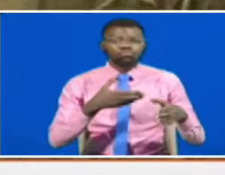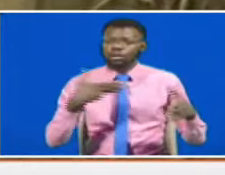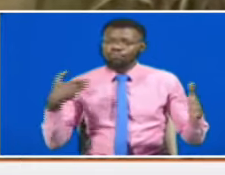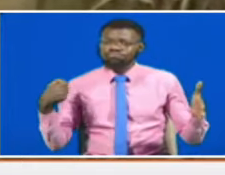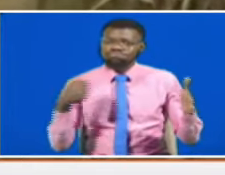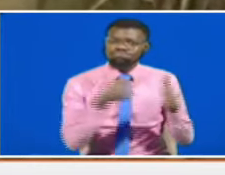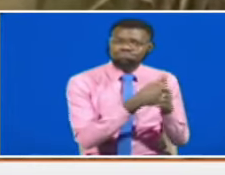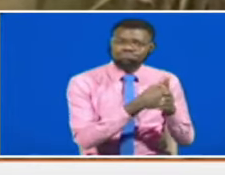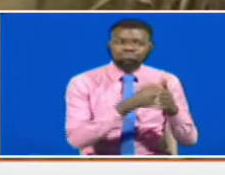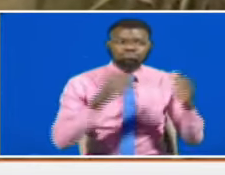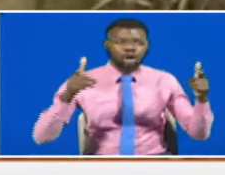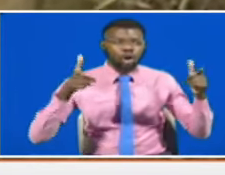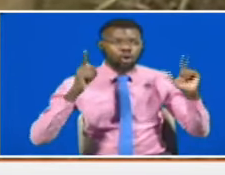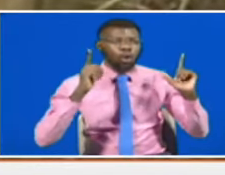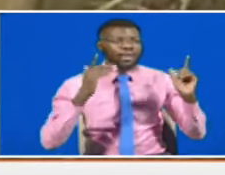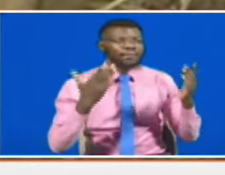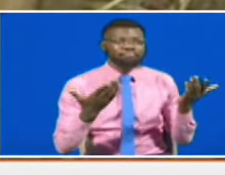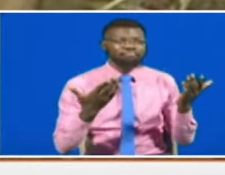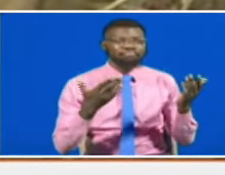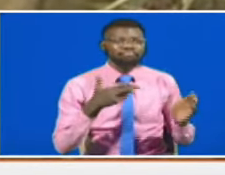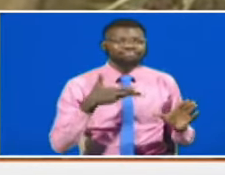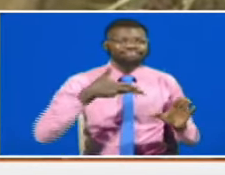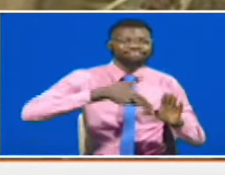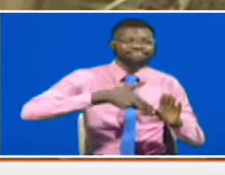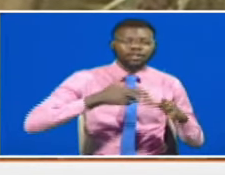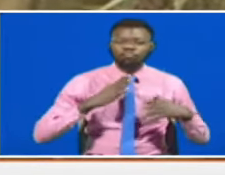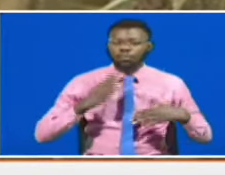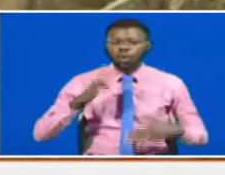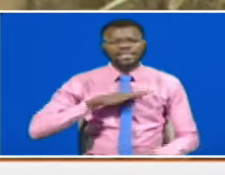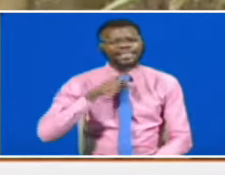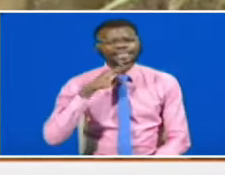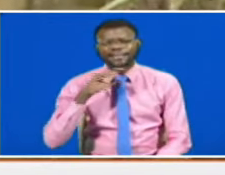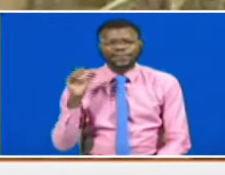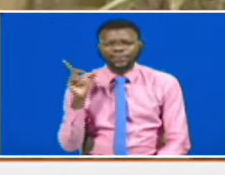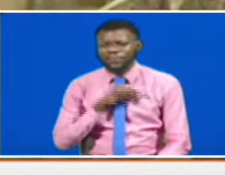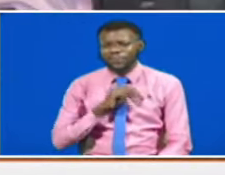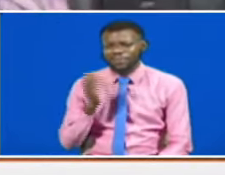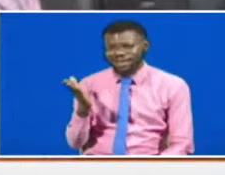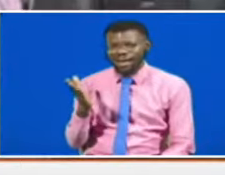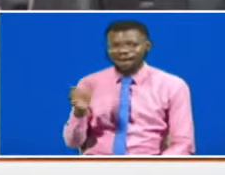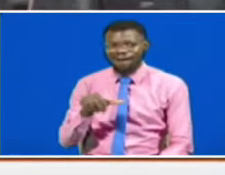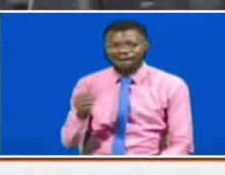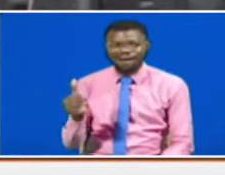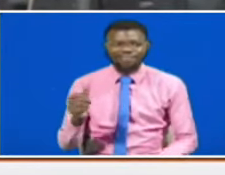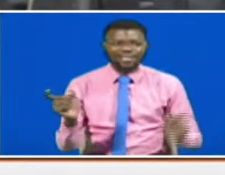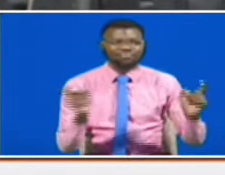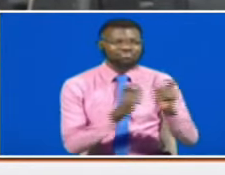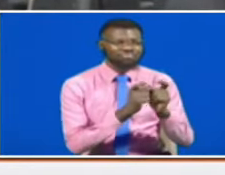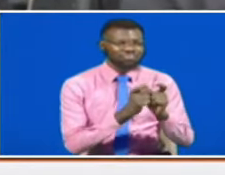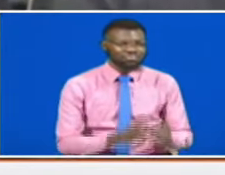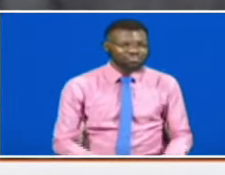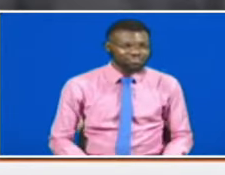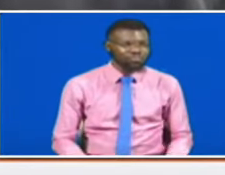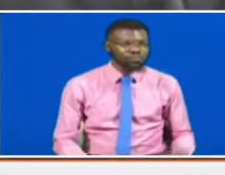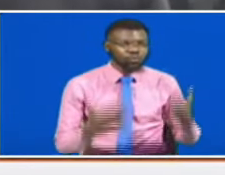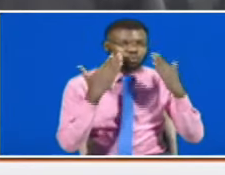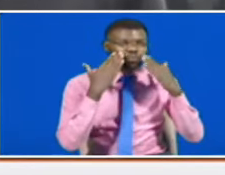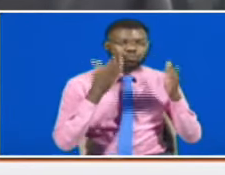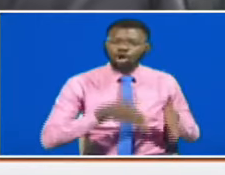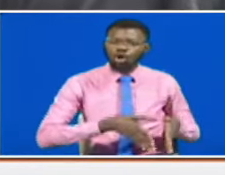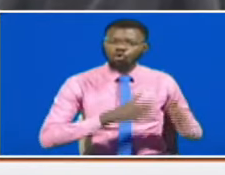mafuta, matokeo yake maafa na majeruhi. Lori ilikuwa imeharibikia kwa barabara, na kwa hivyo hapa unaona kuna mtelemuko.